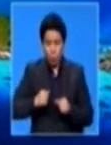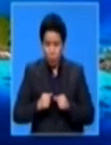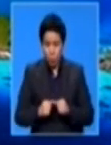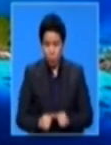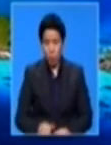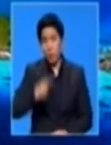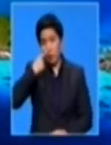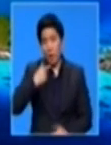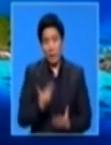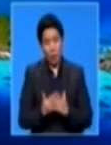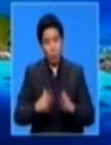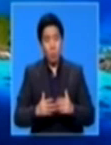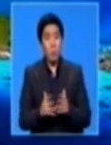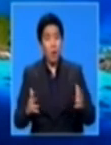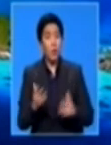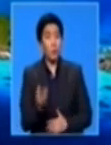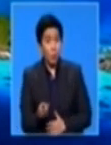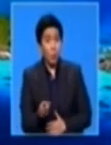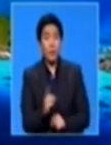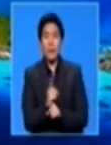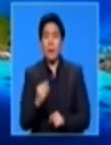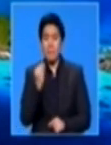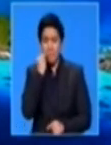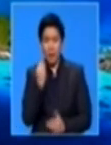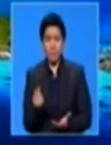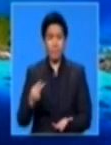มีรายได้มากหรือน้อยอะไรก็แล้วแต่ก็เป็นที่ที่เรายืนอย่